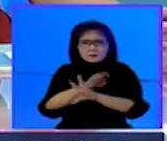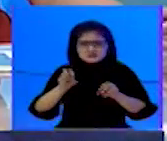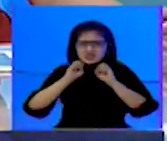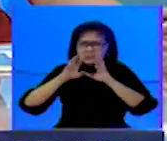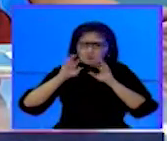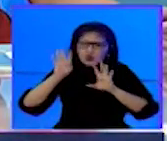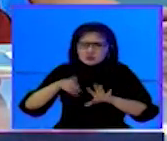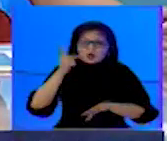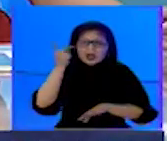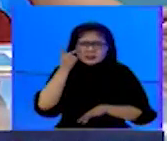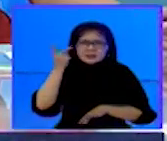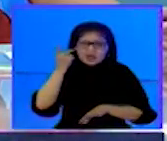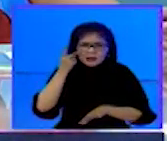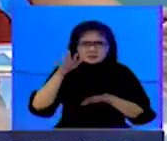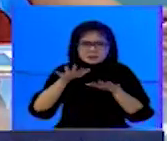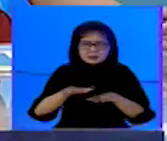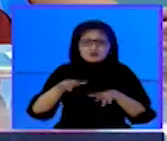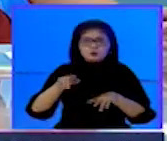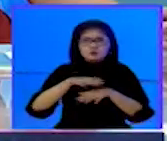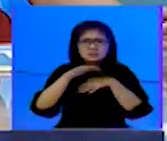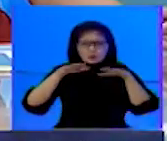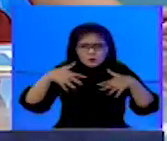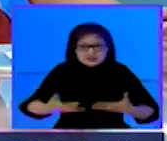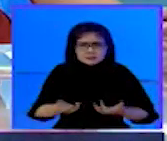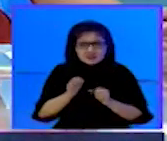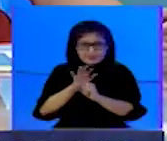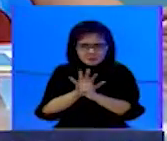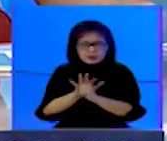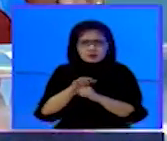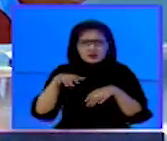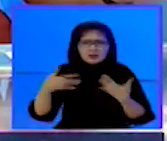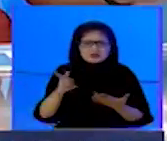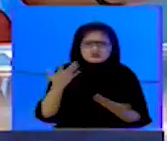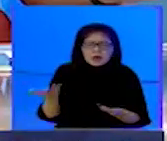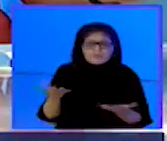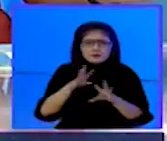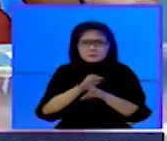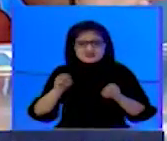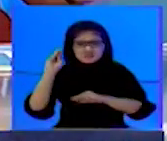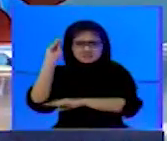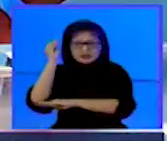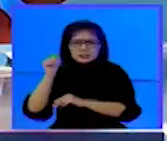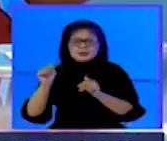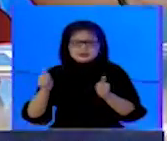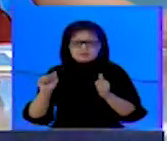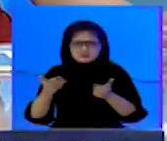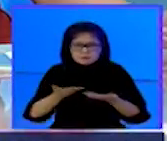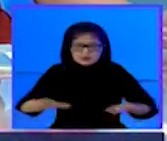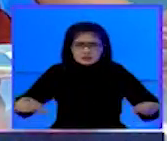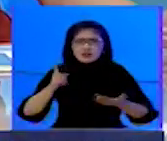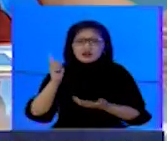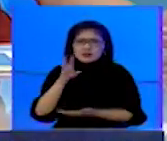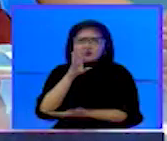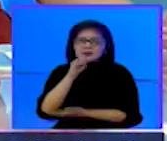saat beraktivitas di kantor agar terhindar dari pandemi COVID-19. Lantas, sejauh apakah pekerja di ibu kota bersiap menghadapi kondisi